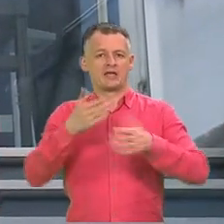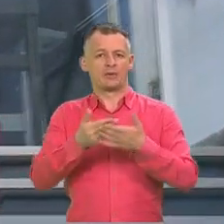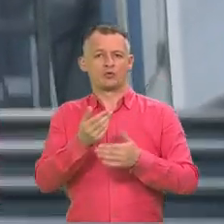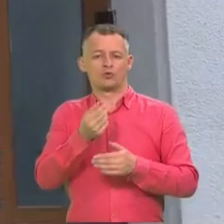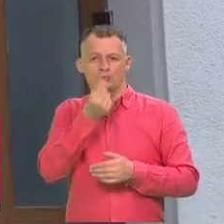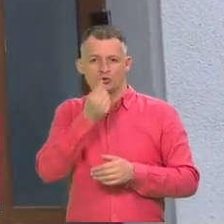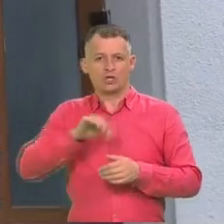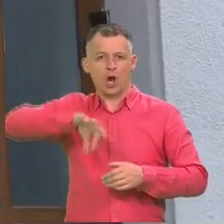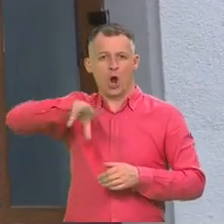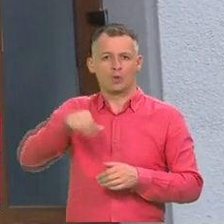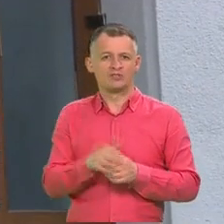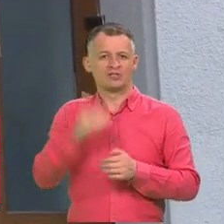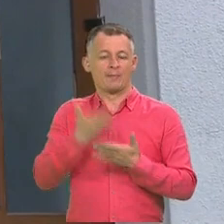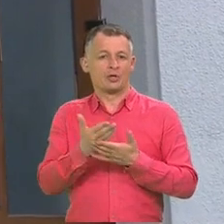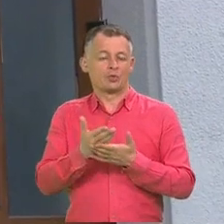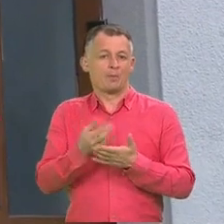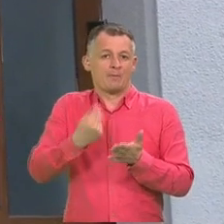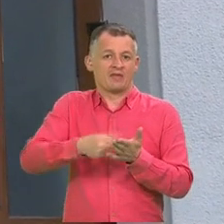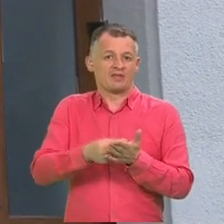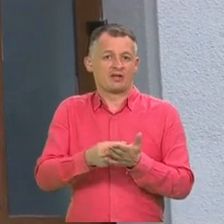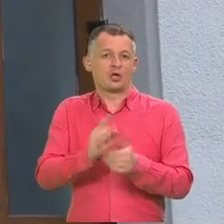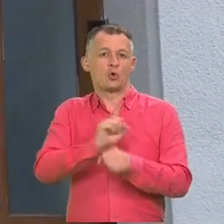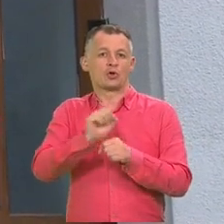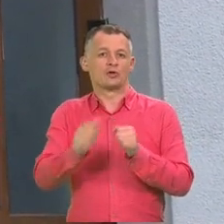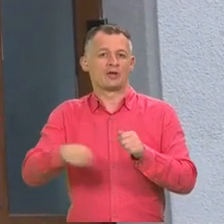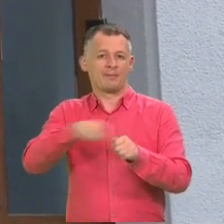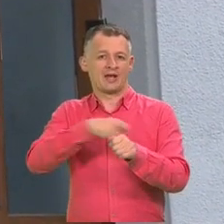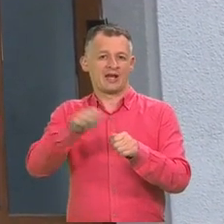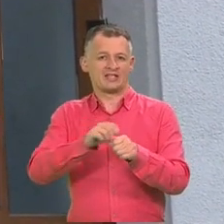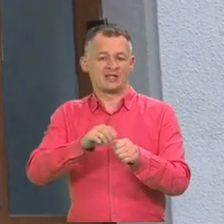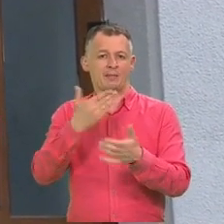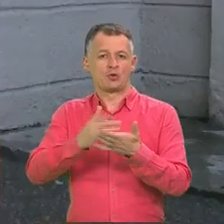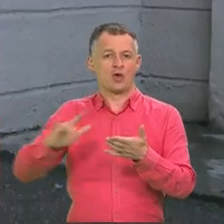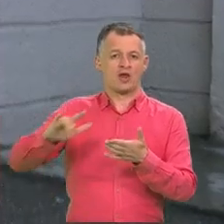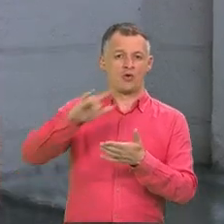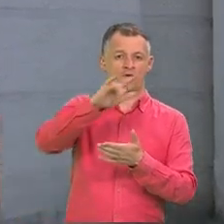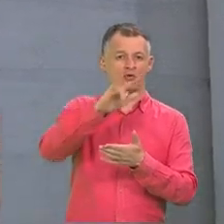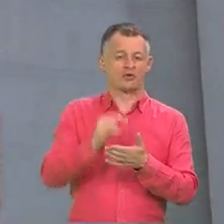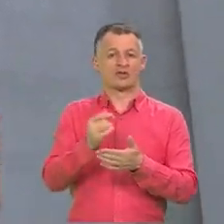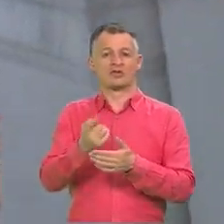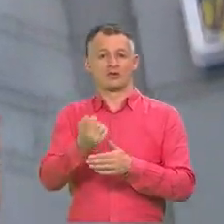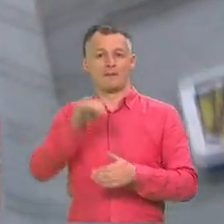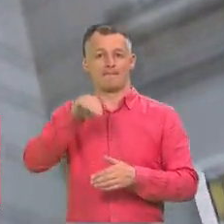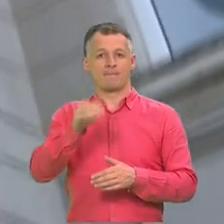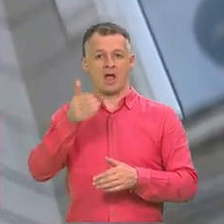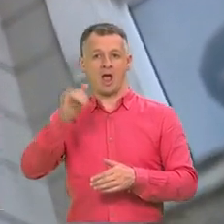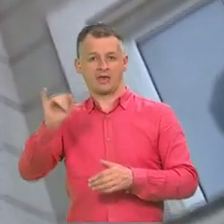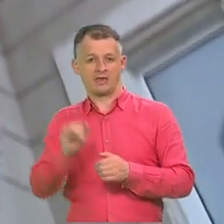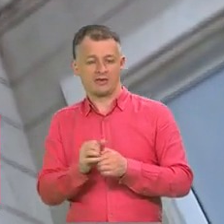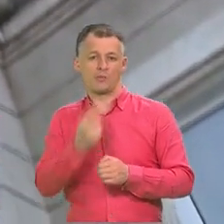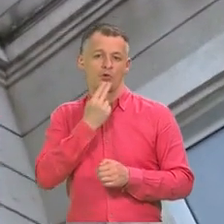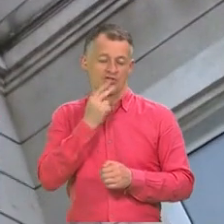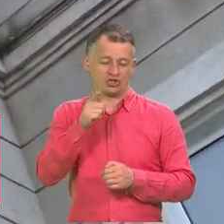privește efectuarea și decontarea lucrărilor de reparații și mentenanța unor aeronave din cadrul structurilor MAI,